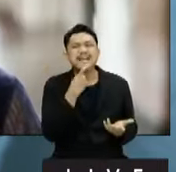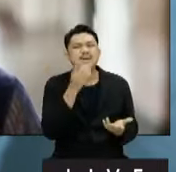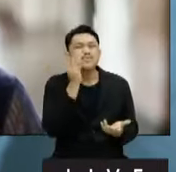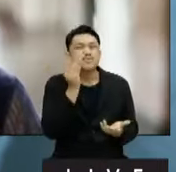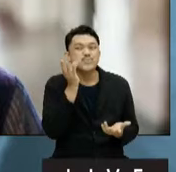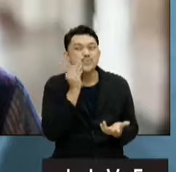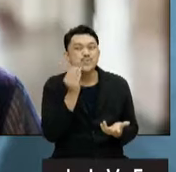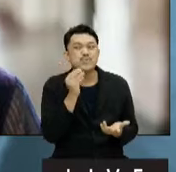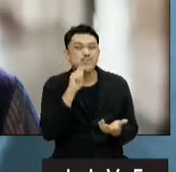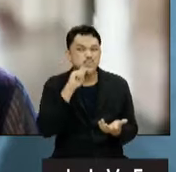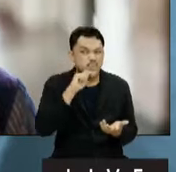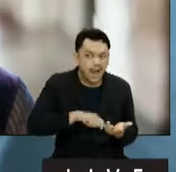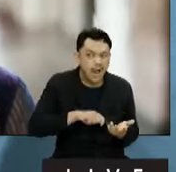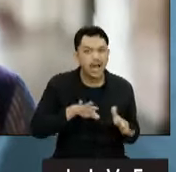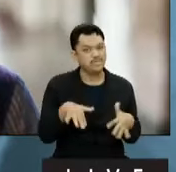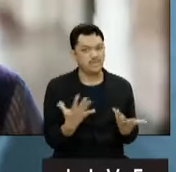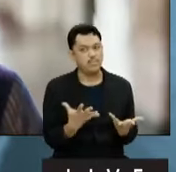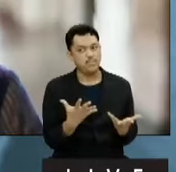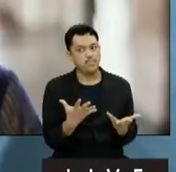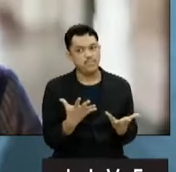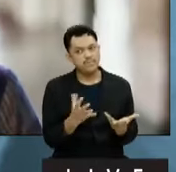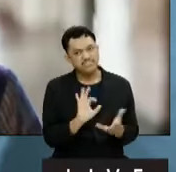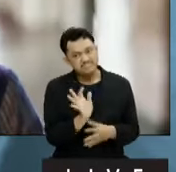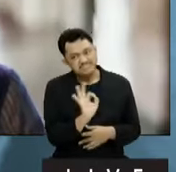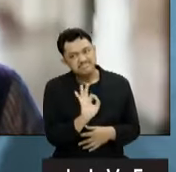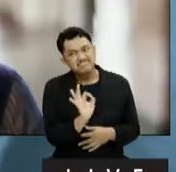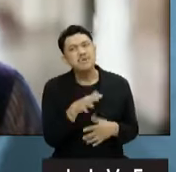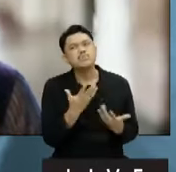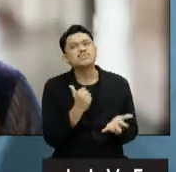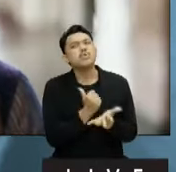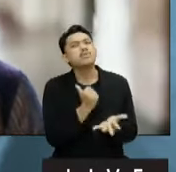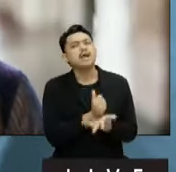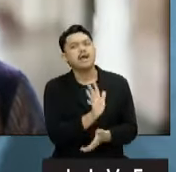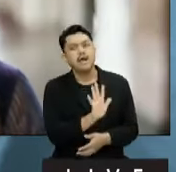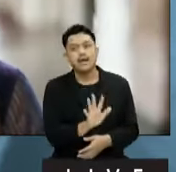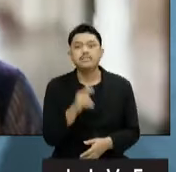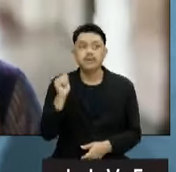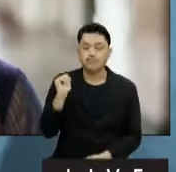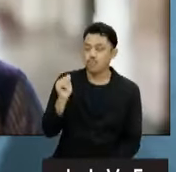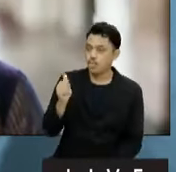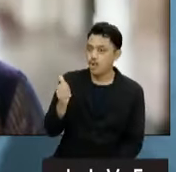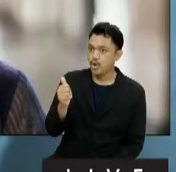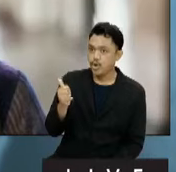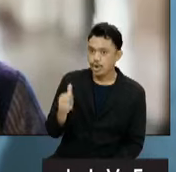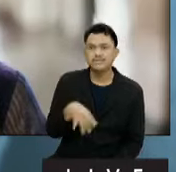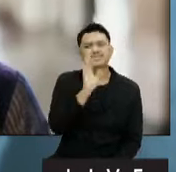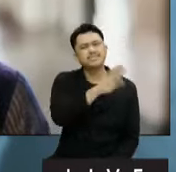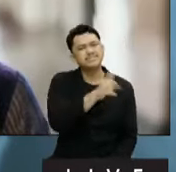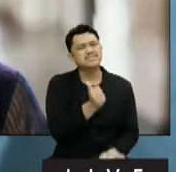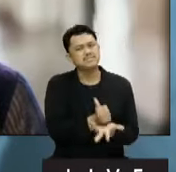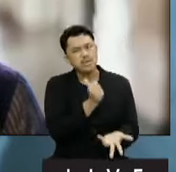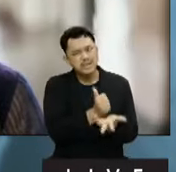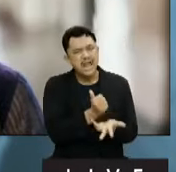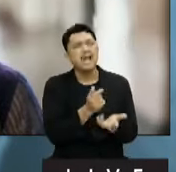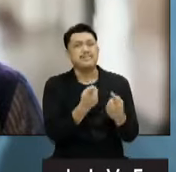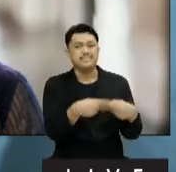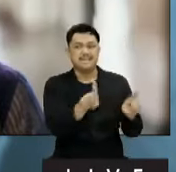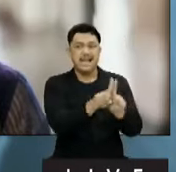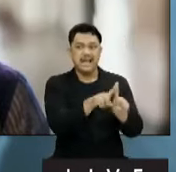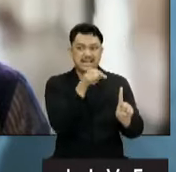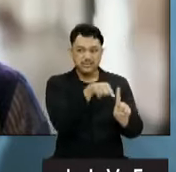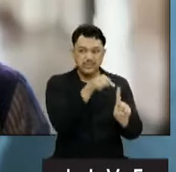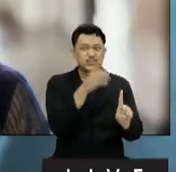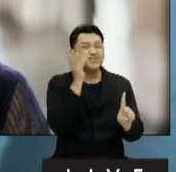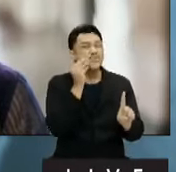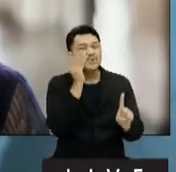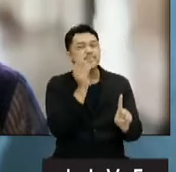usia? Tapi sebetulnya di usia berapa pernikahan itu mungkin wajar dilakukan atau secara